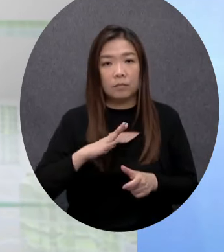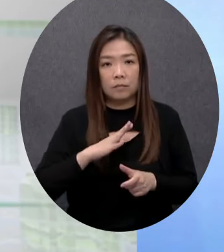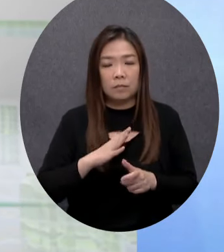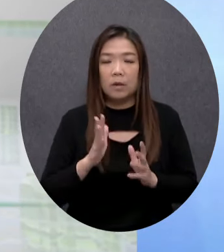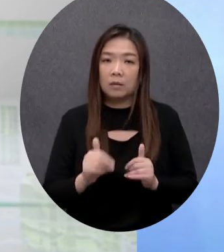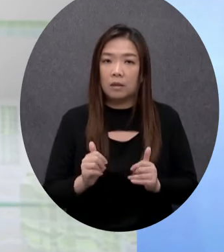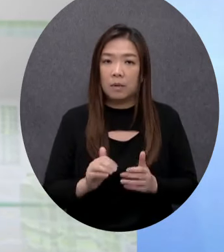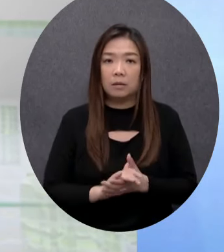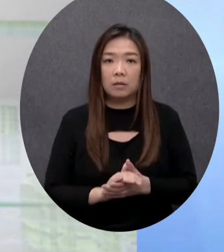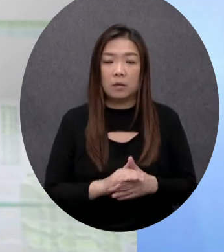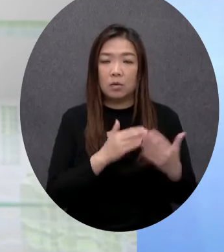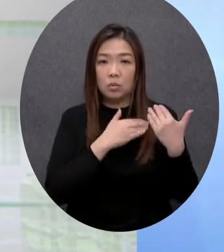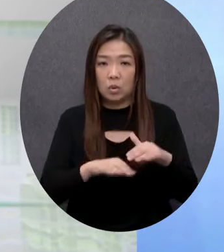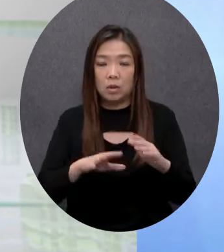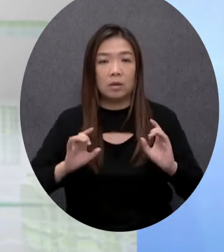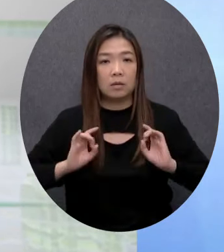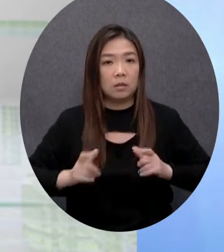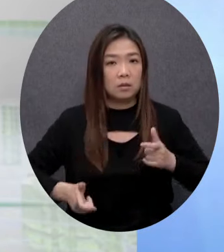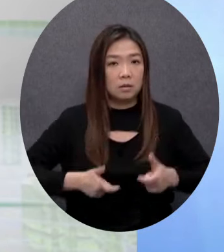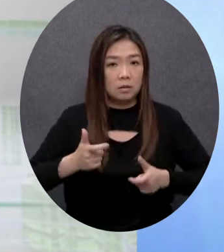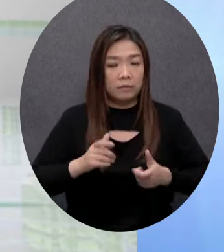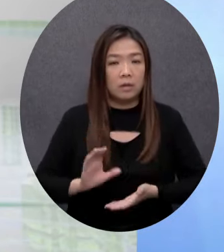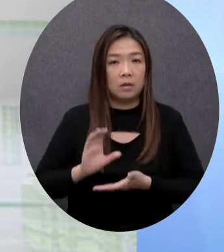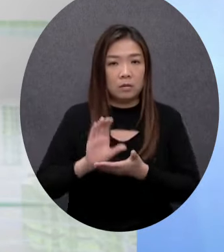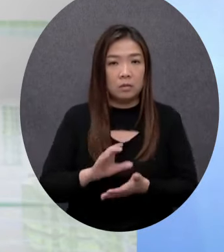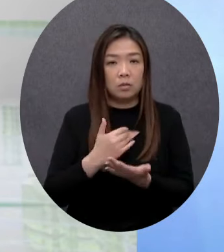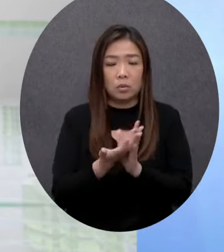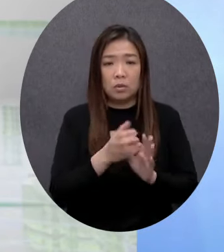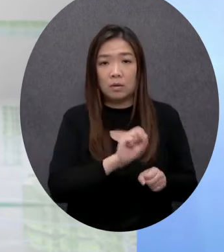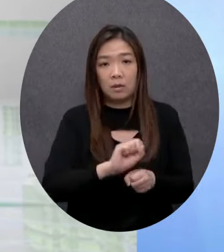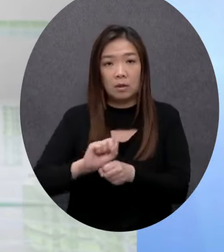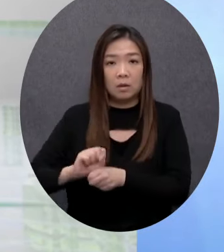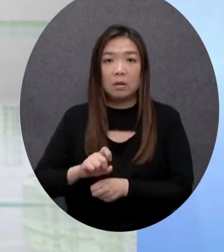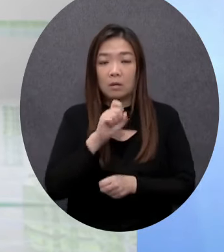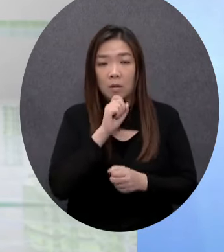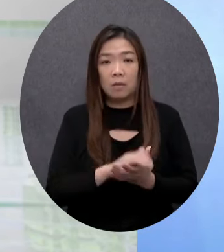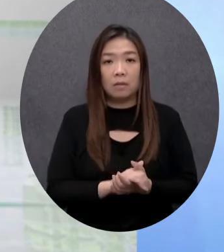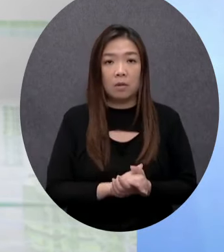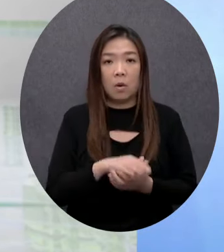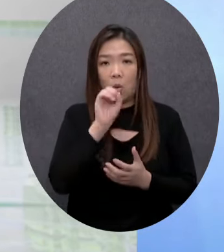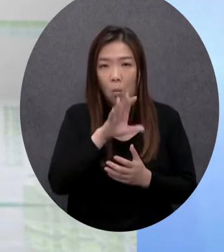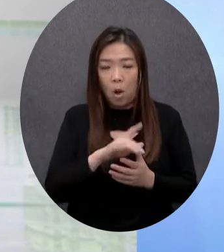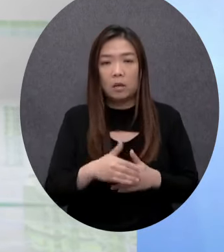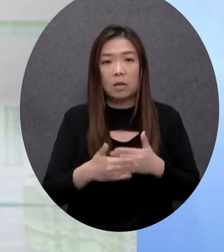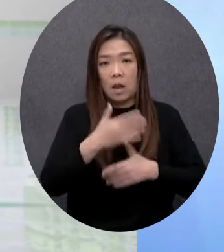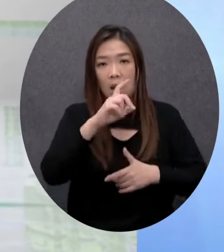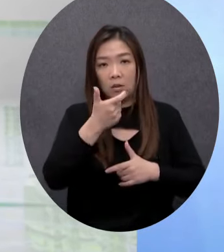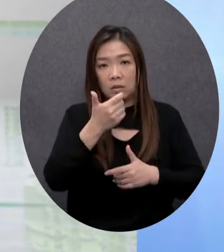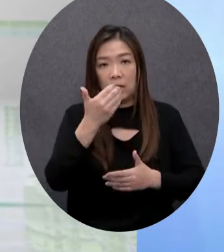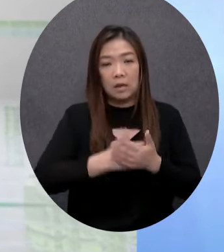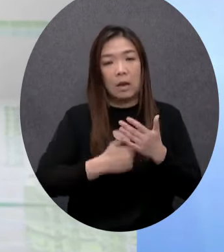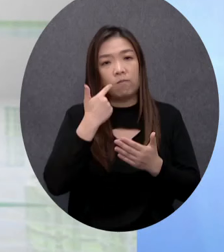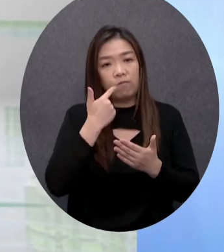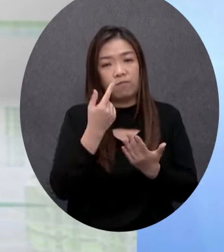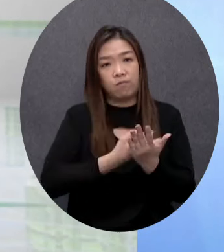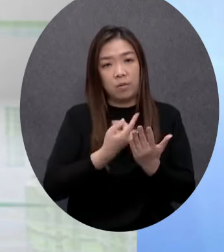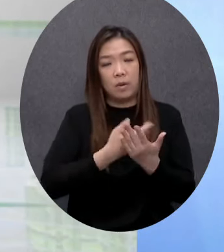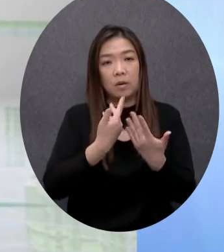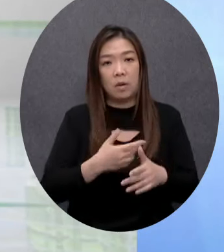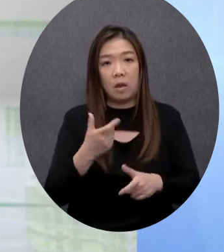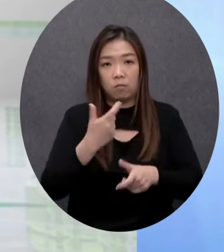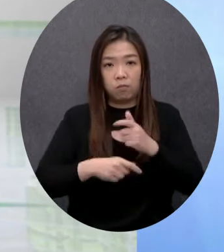面，出口、私人消費和投資都有增加。他又提到，自從樓市設立之後，交投上